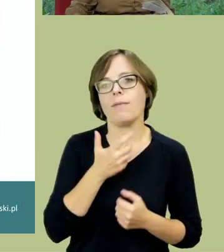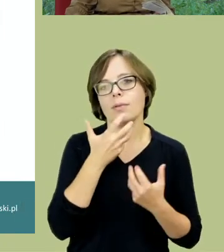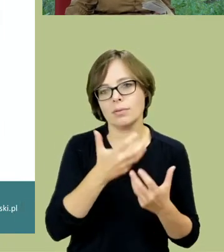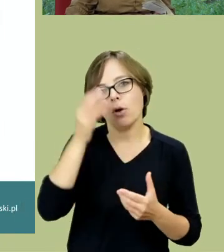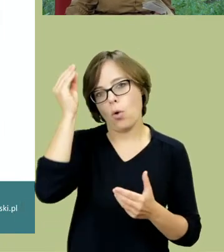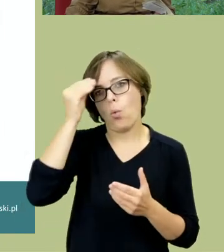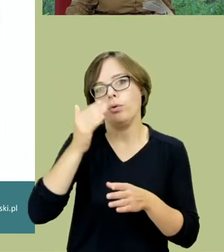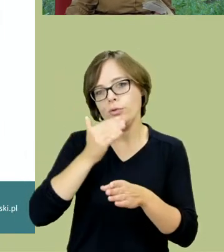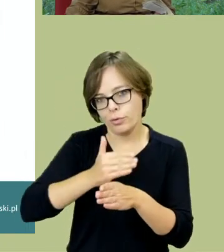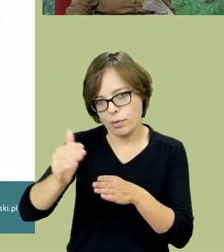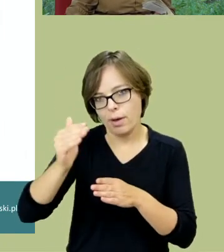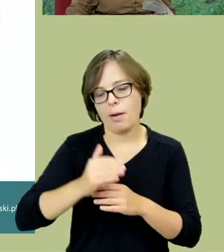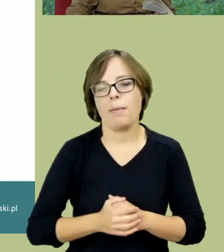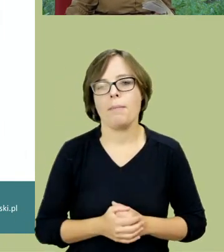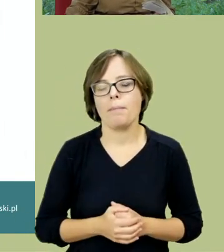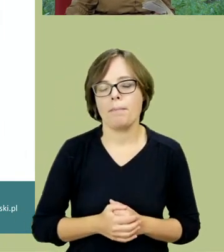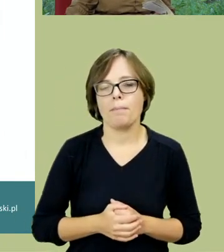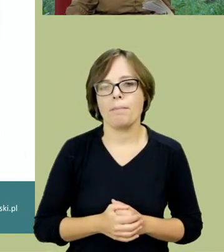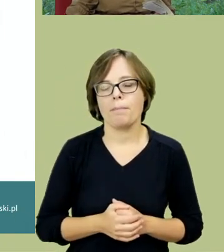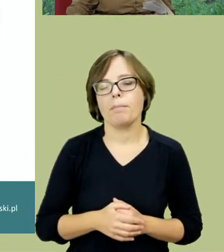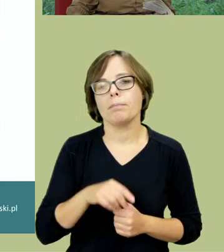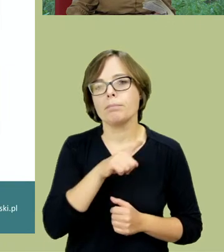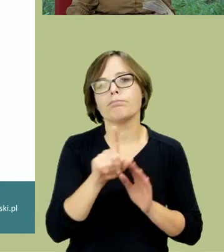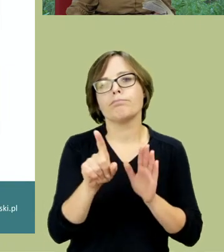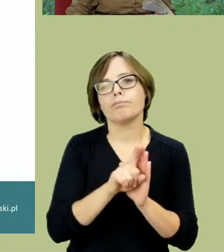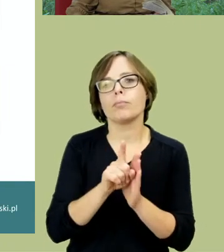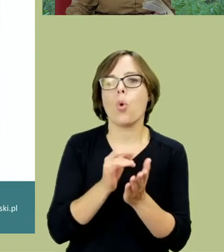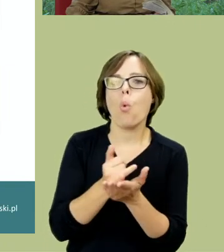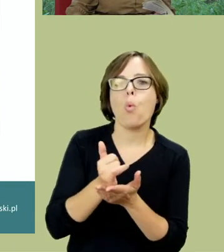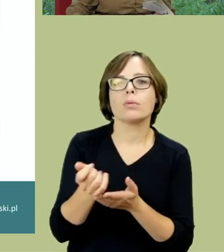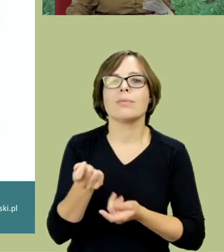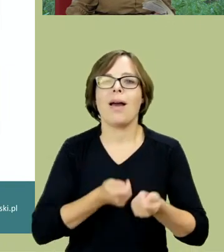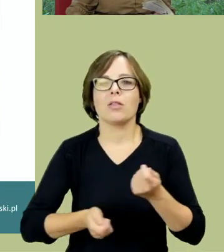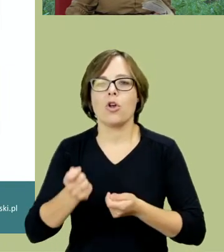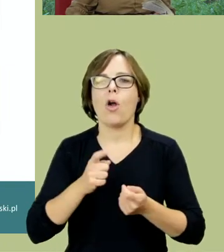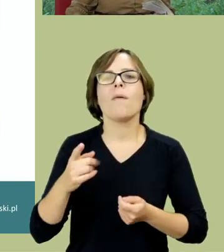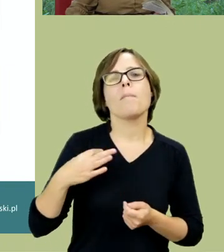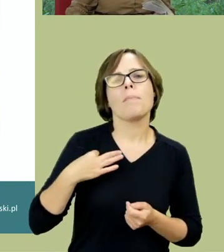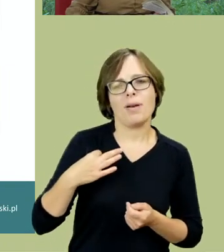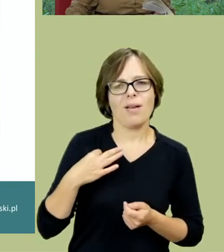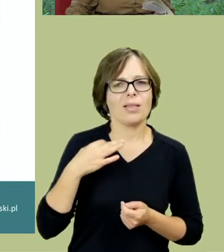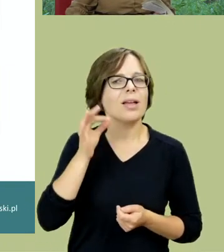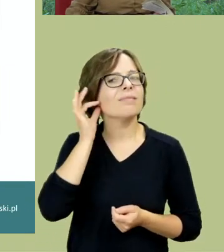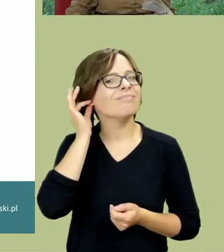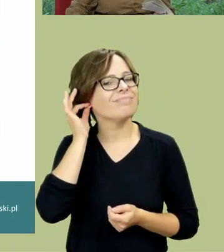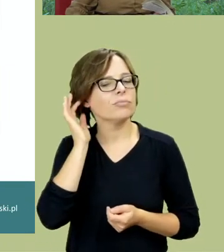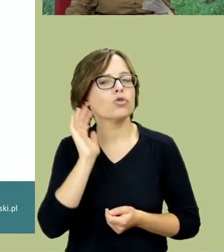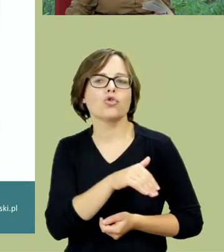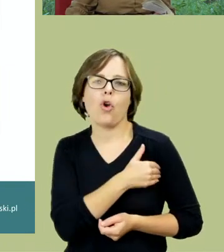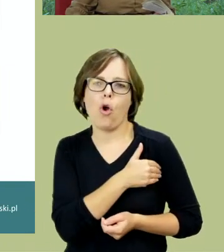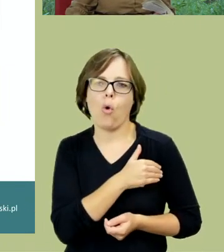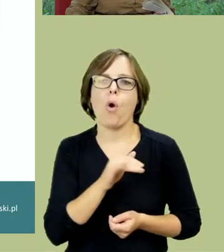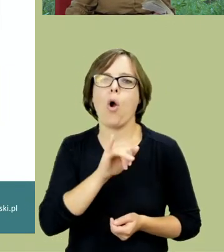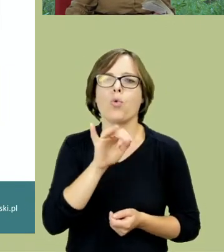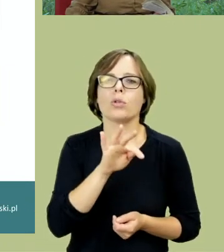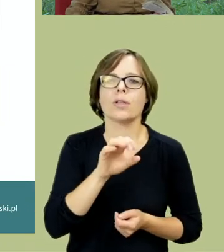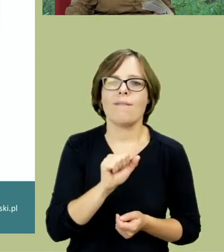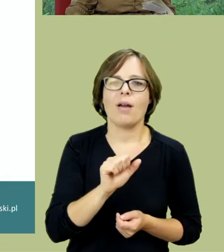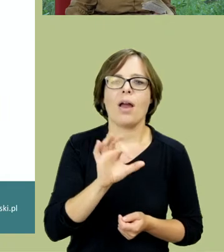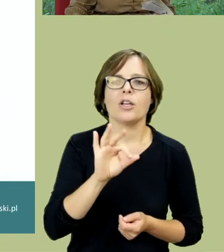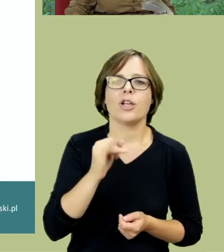naukę na kursach handlowych w prywatnej żeńskiej szkole Józefy